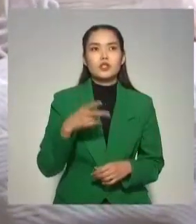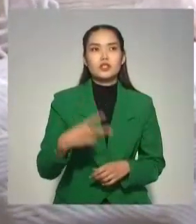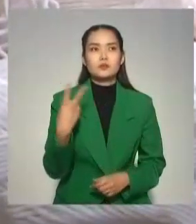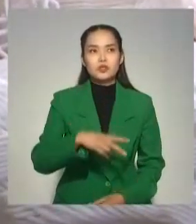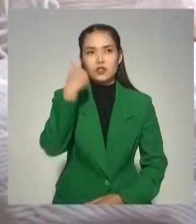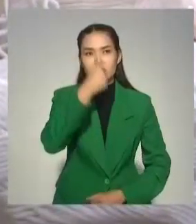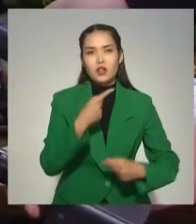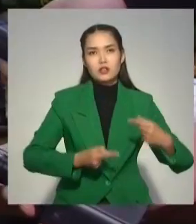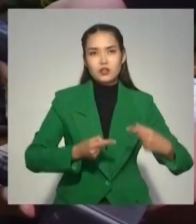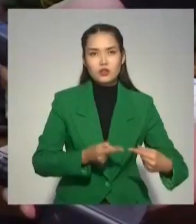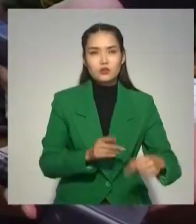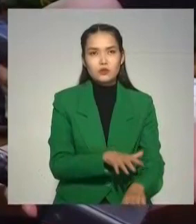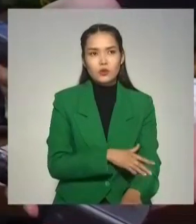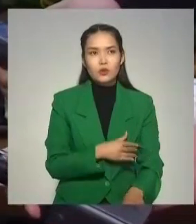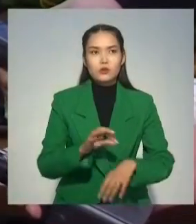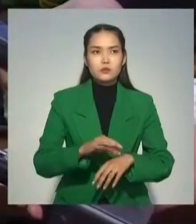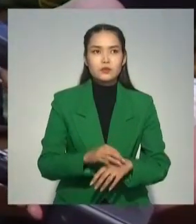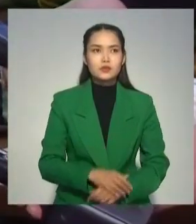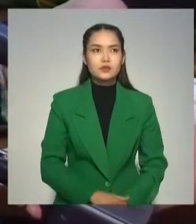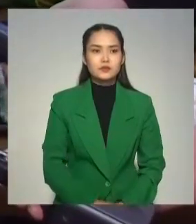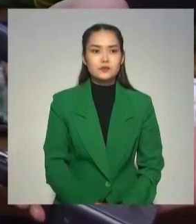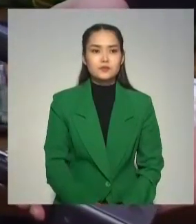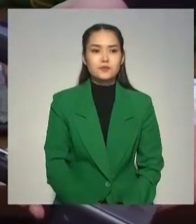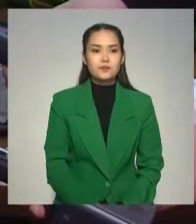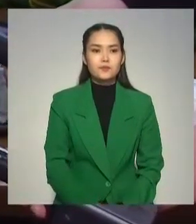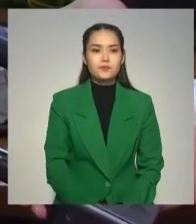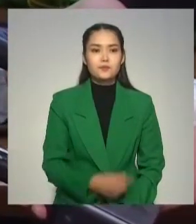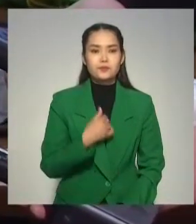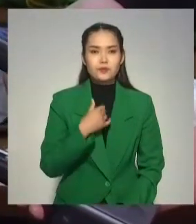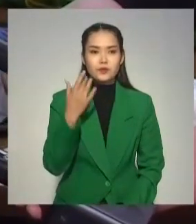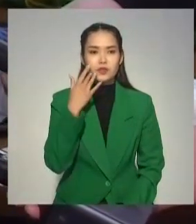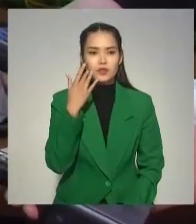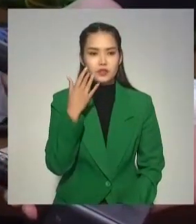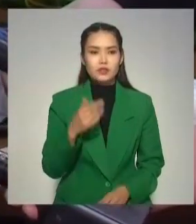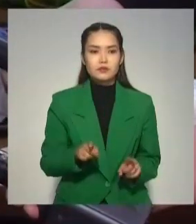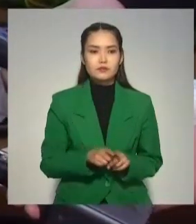бері күресіп келеді. Докторлардың дүзіммен